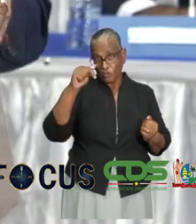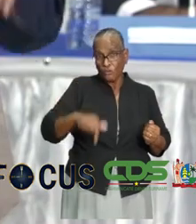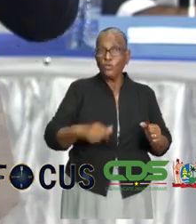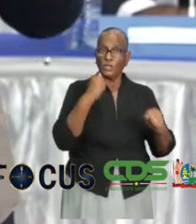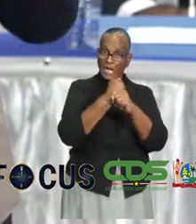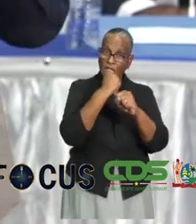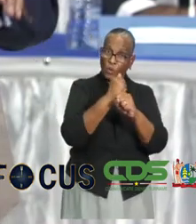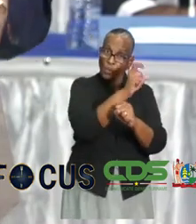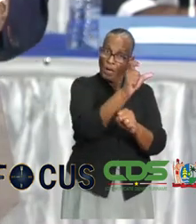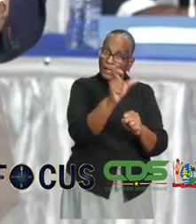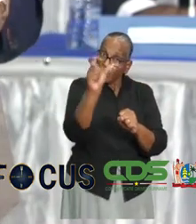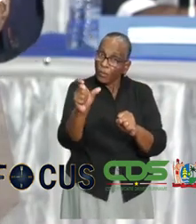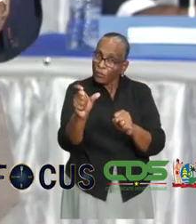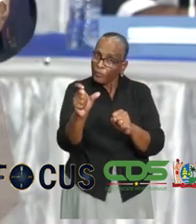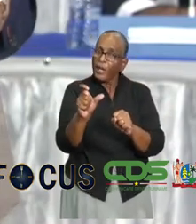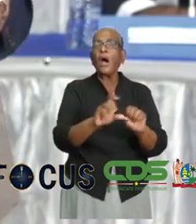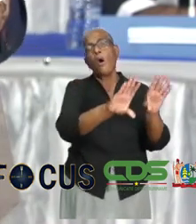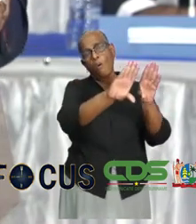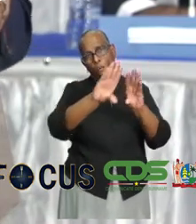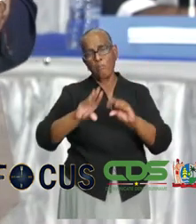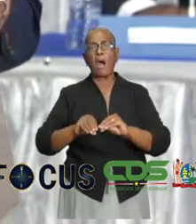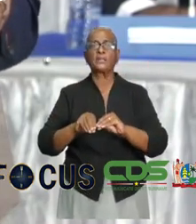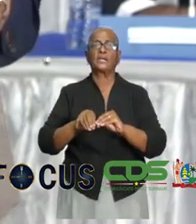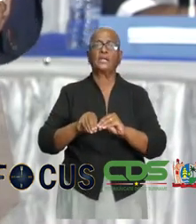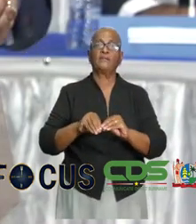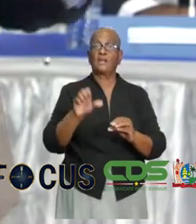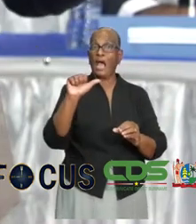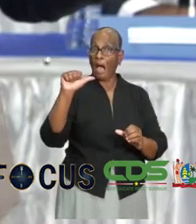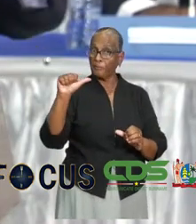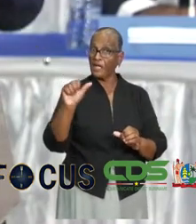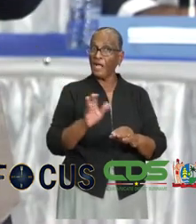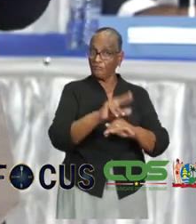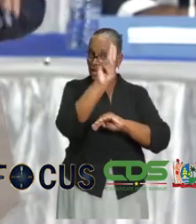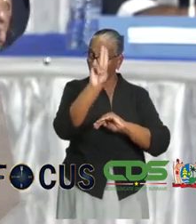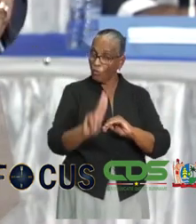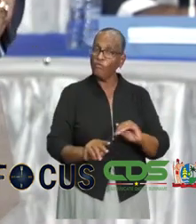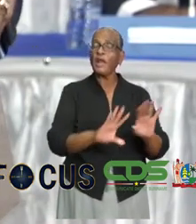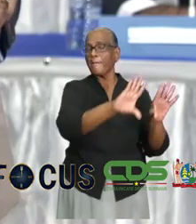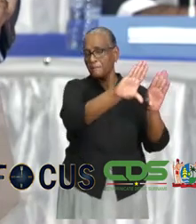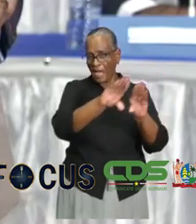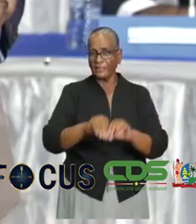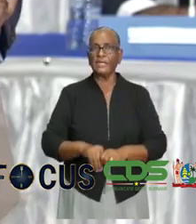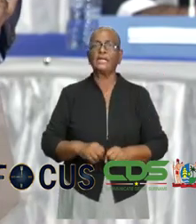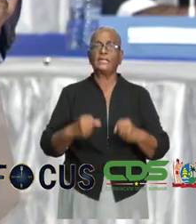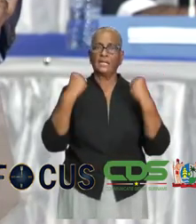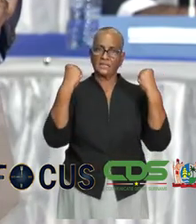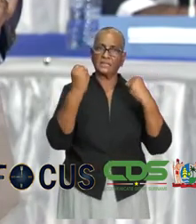werkende klasse gaan we maatregelen treffen. Naar de ambtenaren gaan we maatregelen treffen dat er koopkrachtversterking komt.